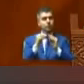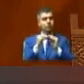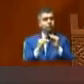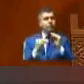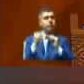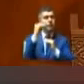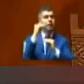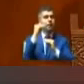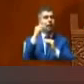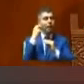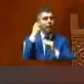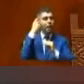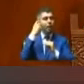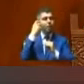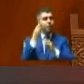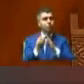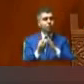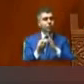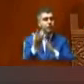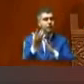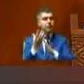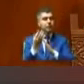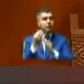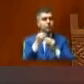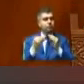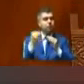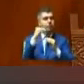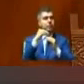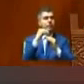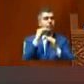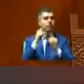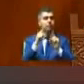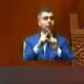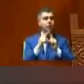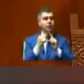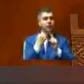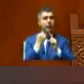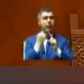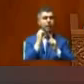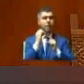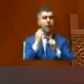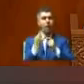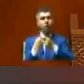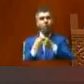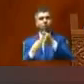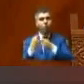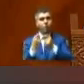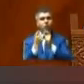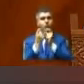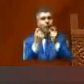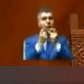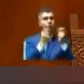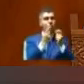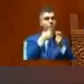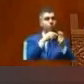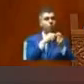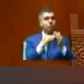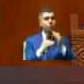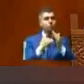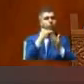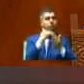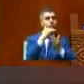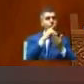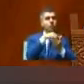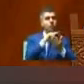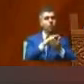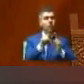أنه يجب التفكير في تقوية مناعة الاقتصاد ديالنا وتقوية التنافسية ديالنا. كل أعتقد